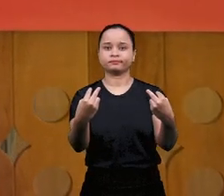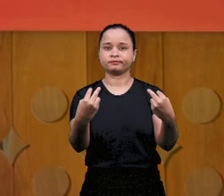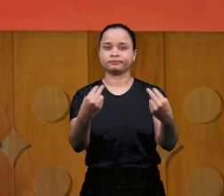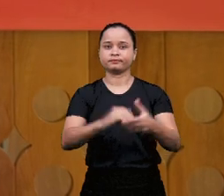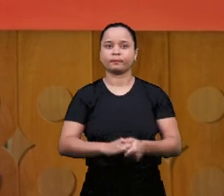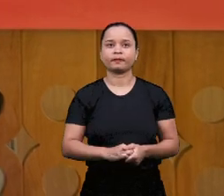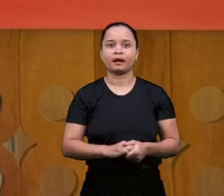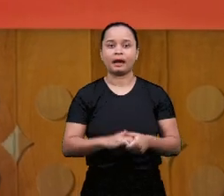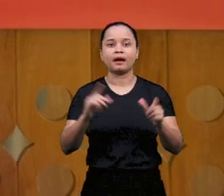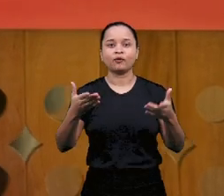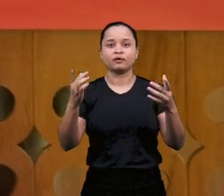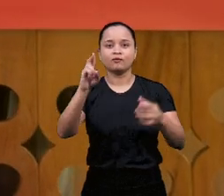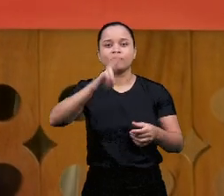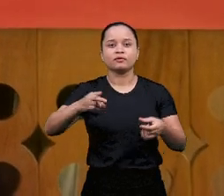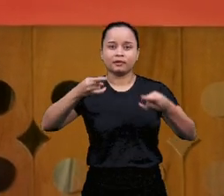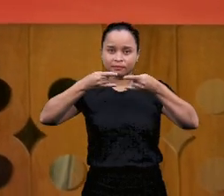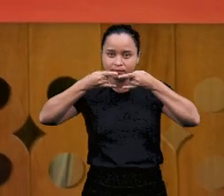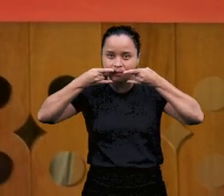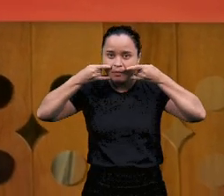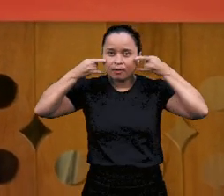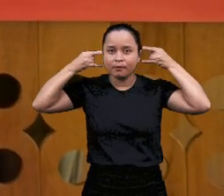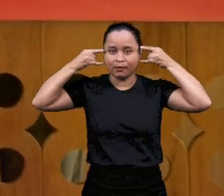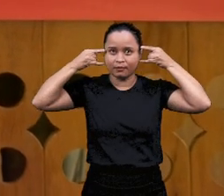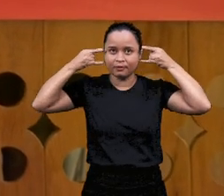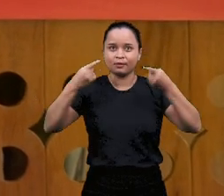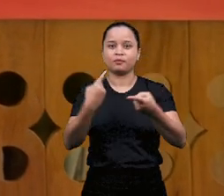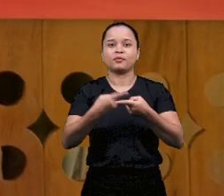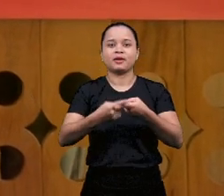masque maintenant parce que je vais au milieu du peuple.